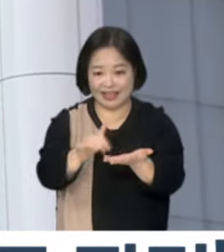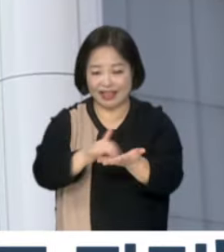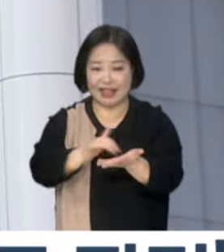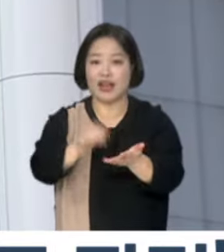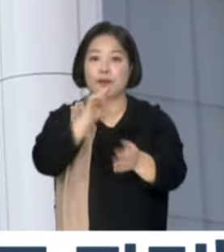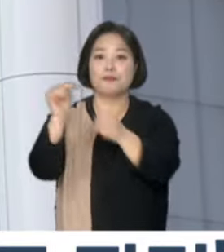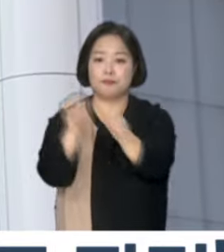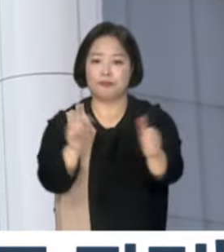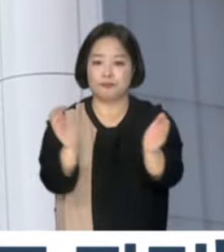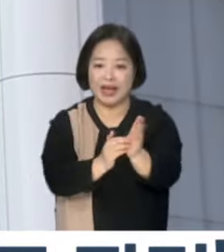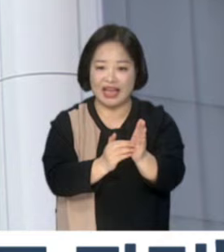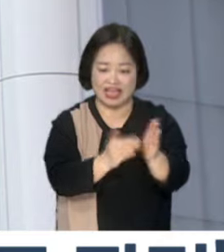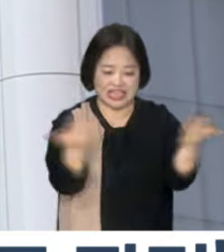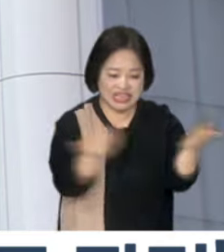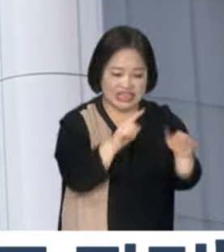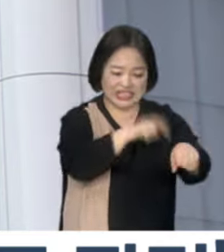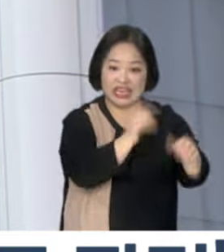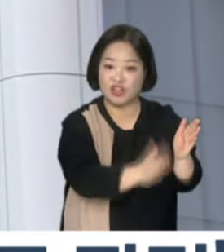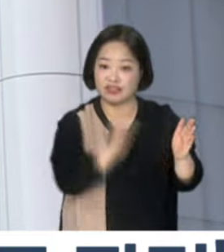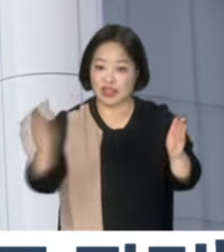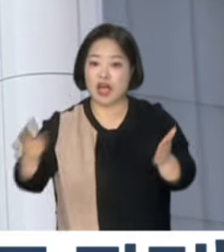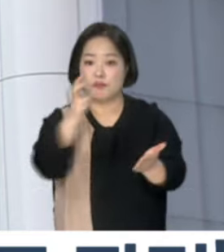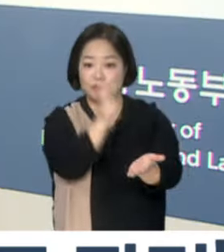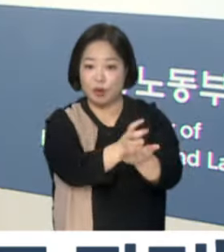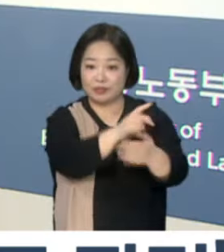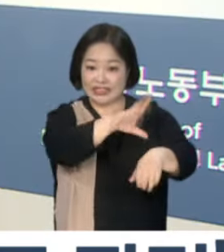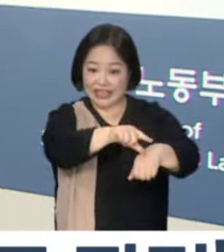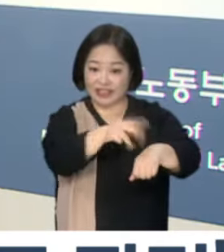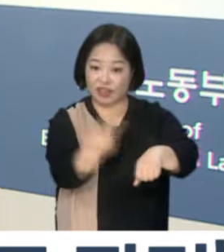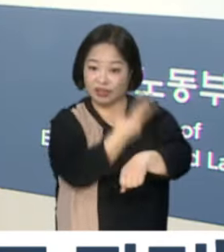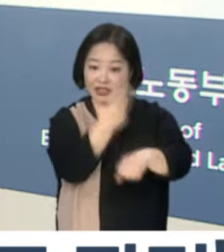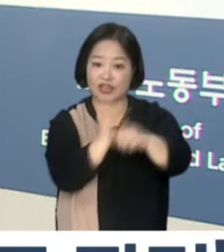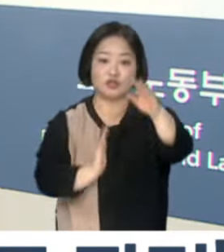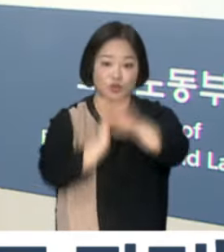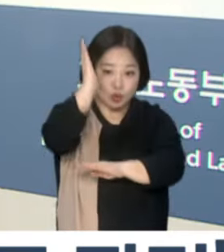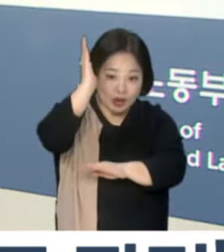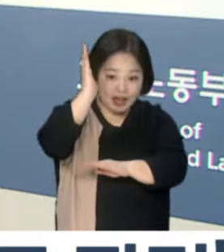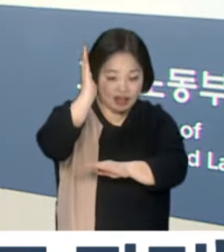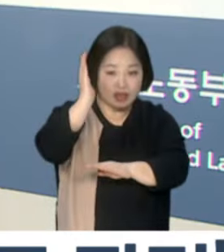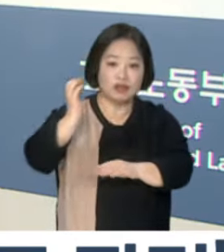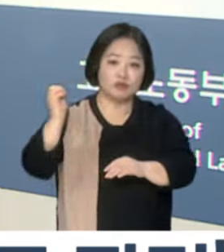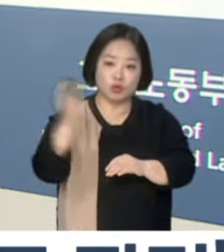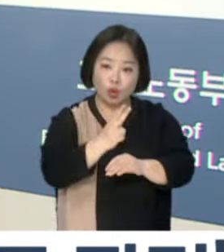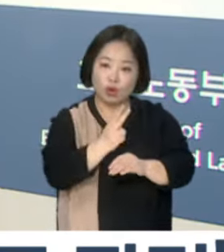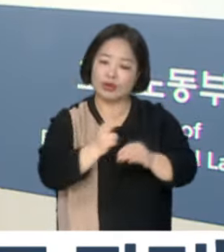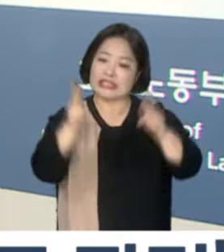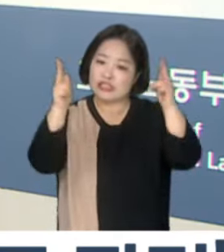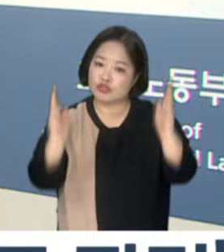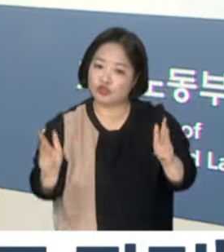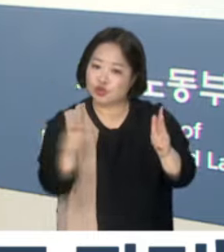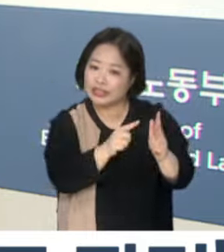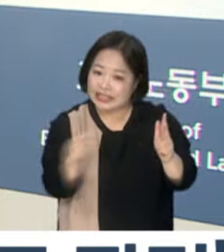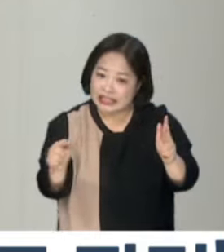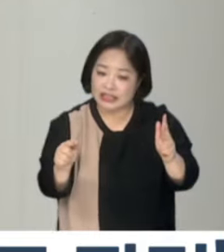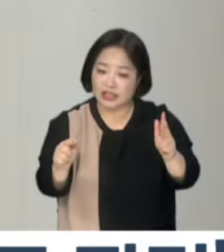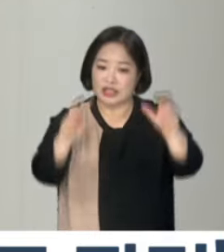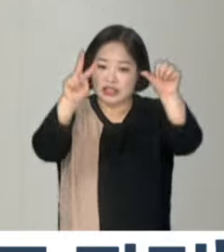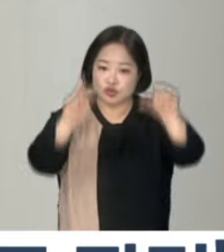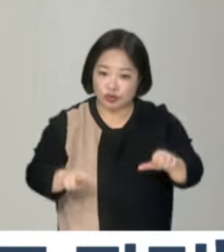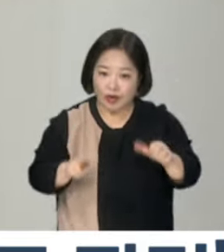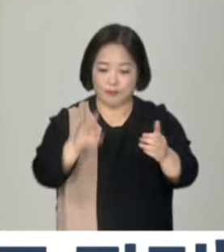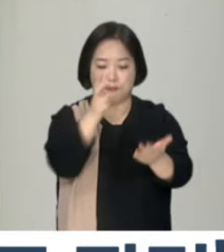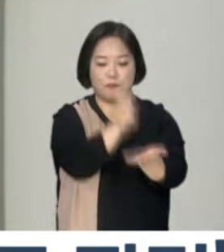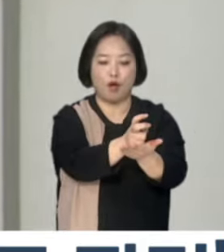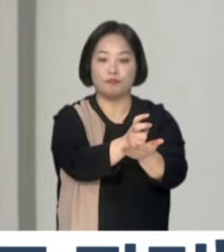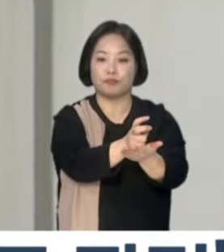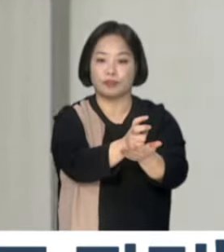노동부는 연장 근로를 1일 법정 근로 시간 8시간을 초과한 시간에서 1주 총 근로 시간 중 1주 법정